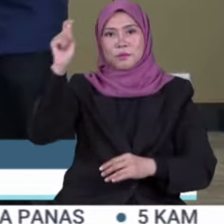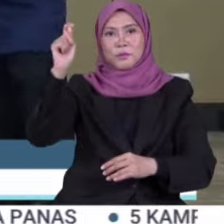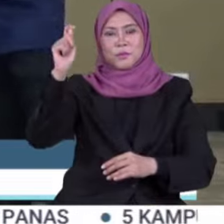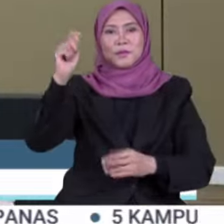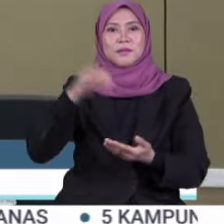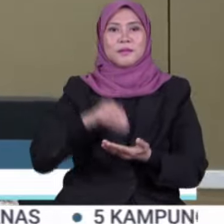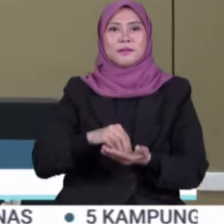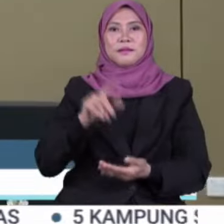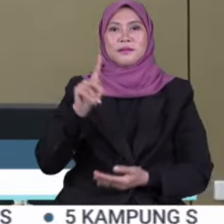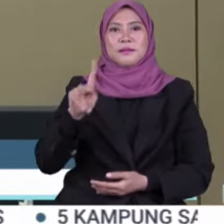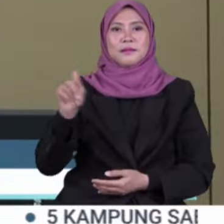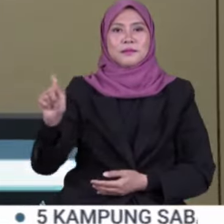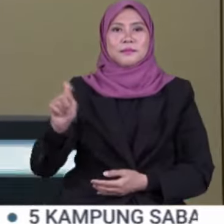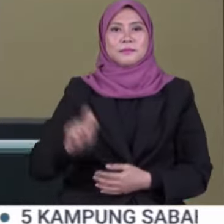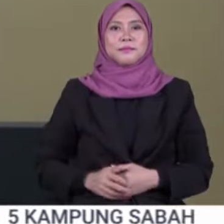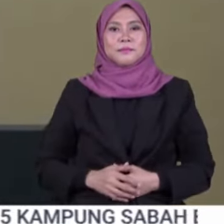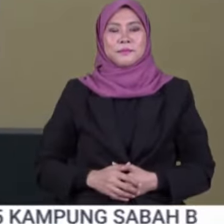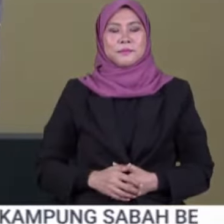di Kuala Terengganu.